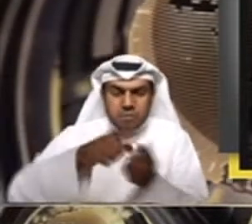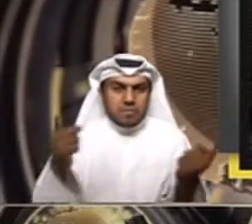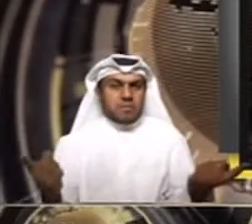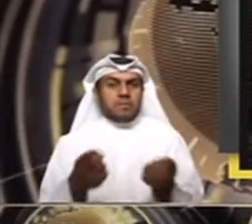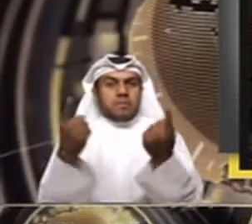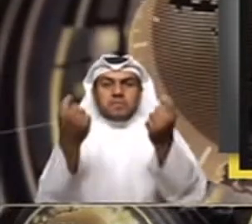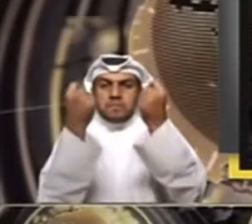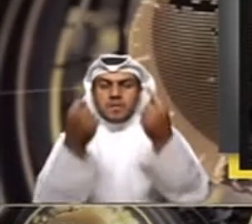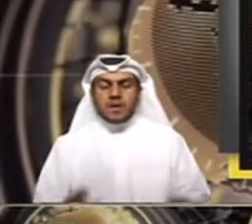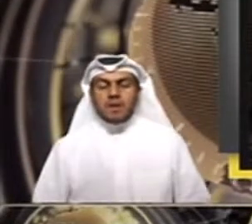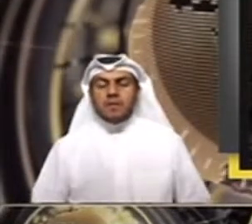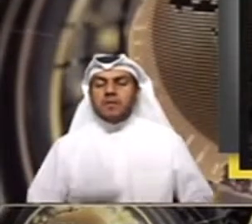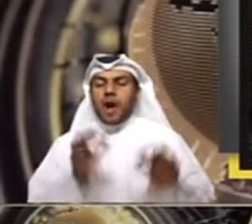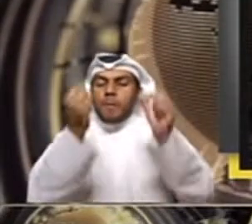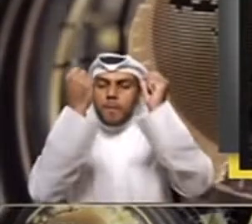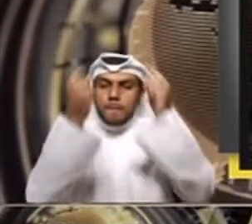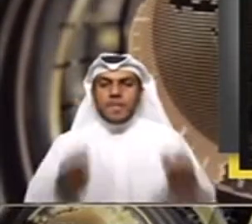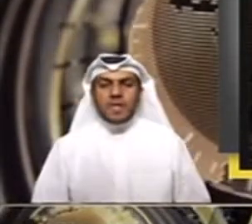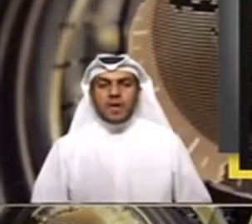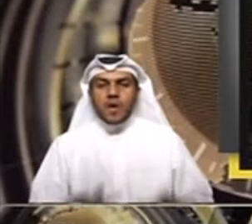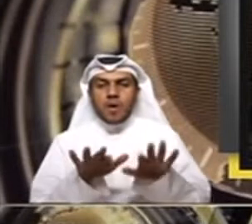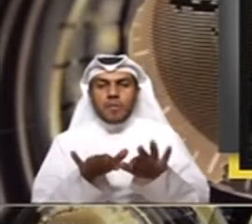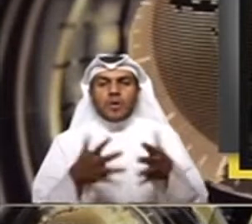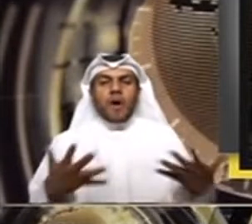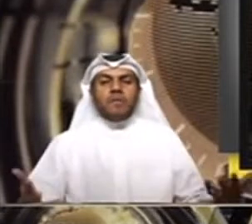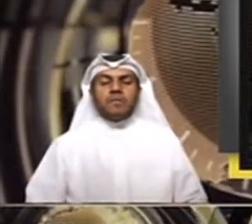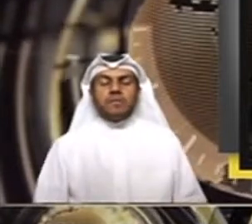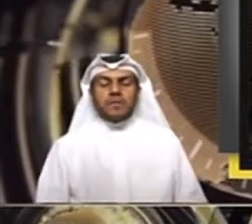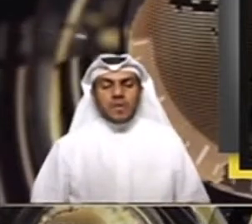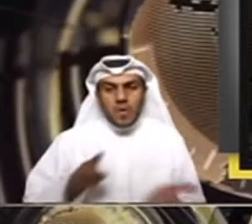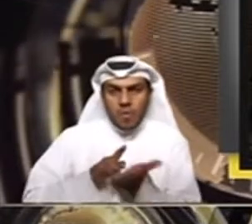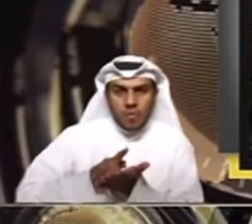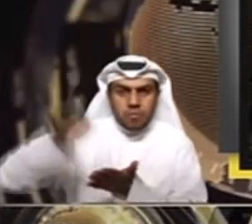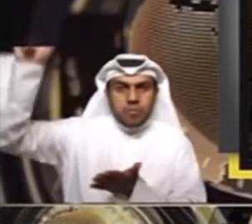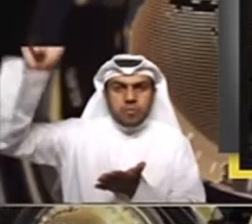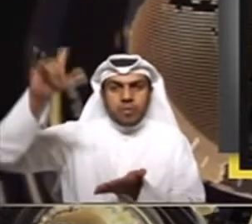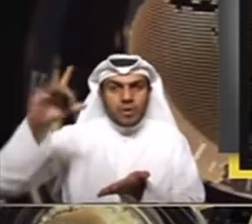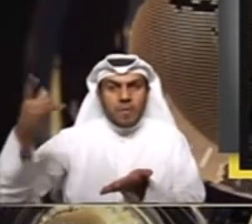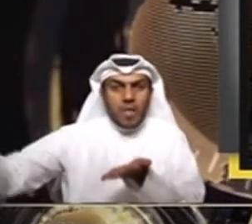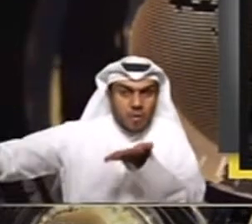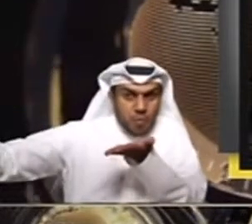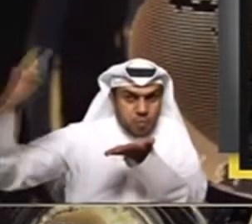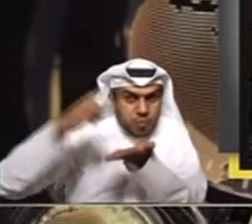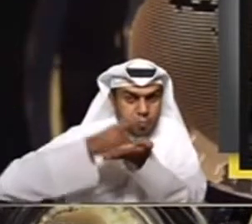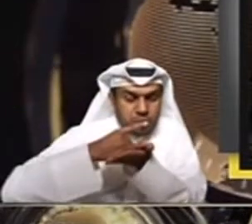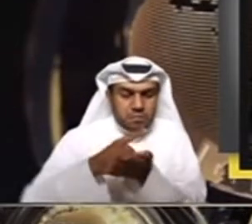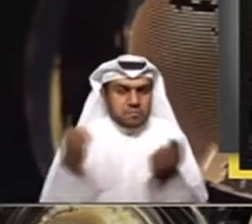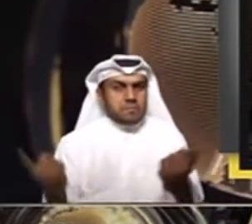باجهزه تساعد الطيارات على الهبوط في مثل هذه الاجواء. يمكن الرؤيه اليوم وصلت الى